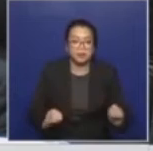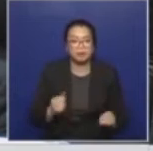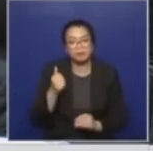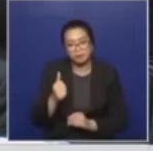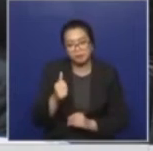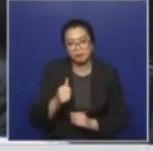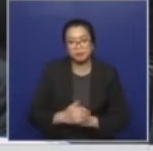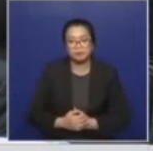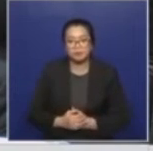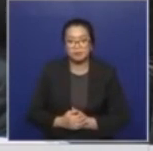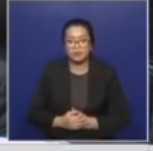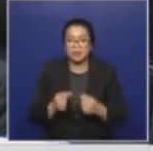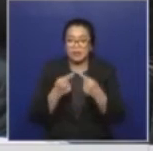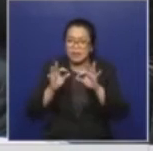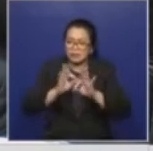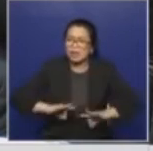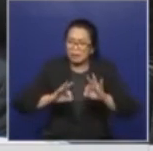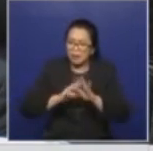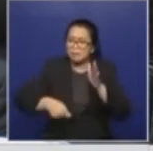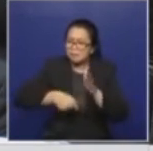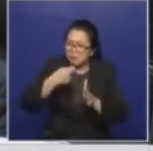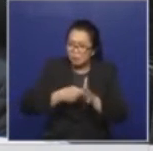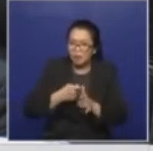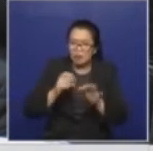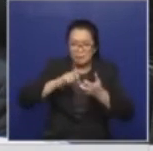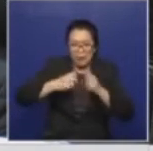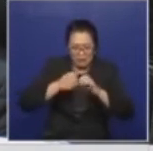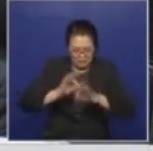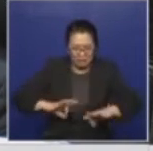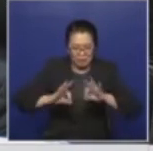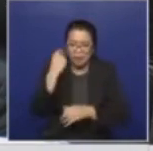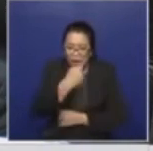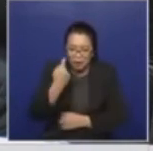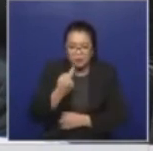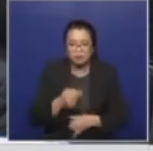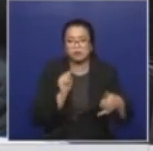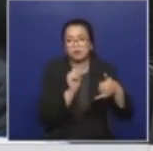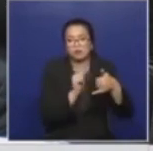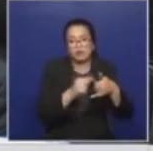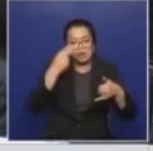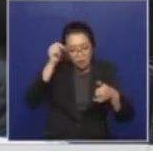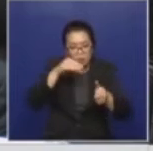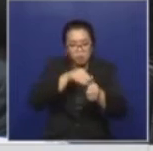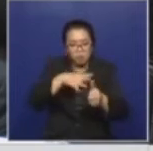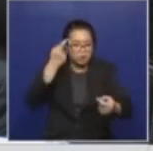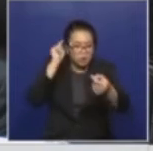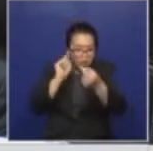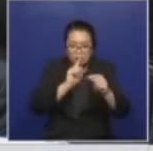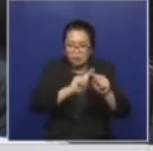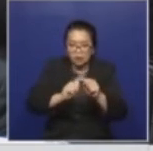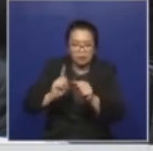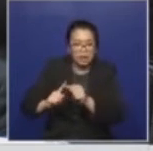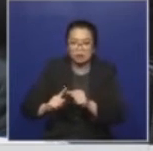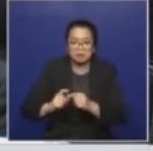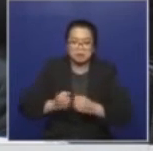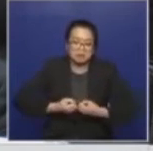ต้นเหตุของปัญหาคือตัวท่านนายกครับความรู้ความสามารถทักษะผู้นำวิสัยทัศน์ของท่านเองการแสดง